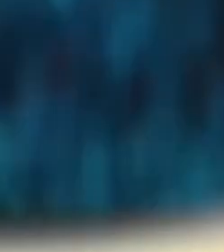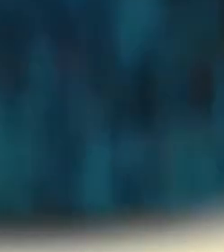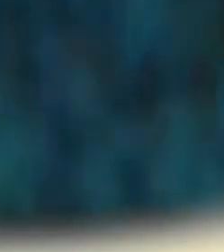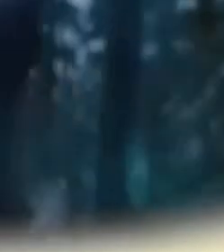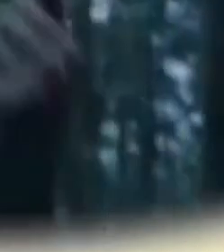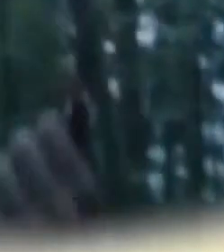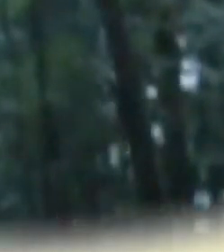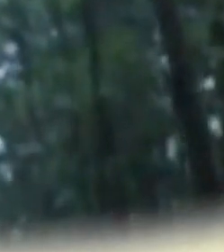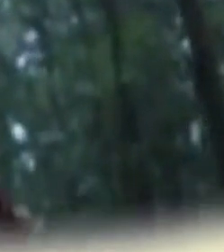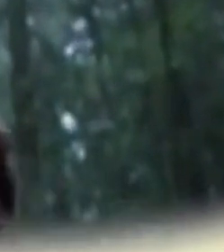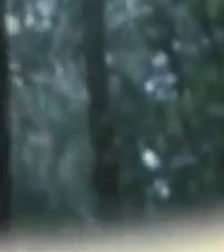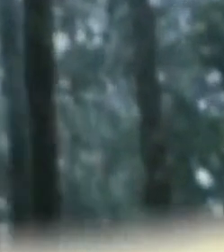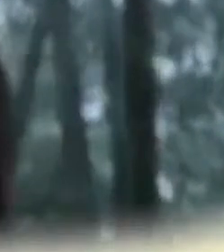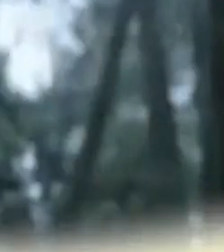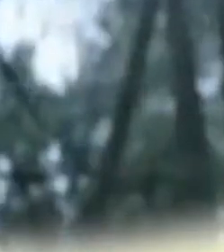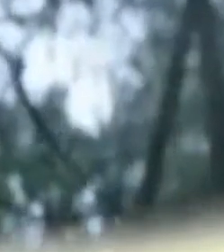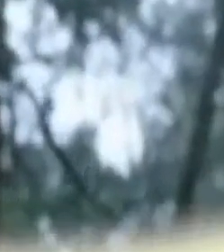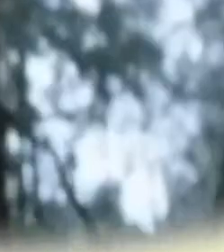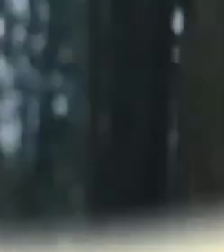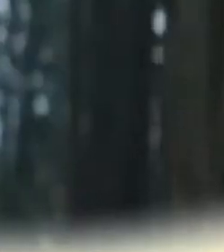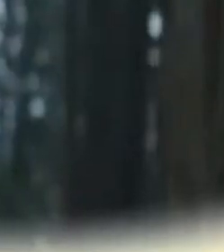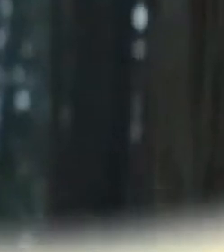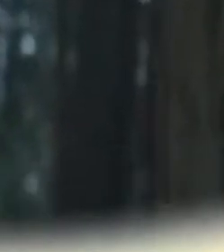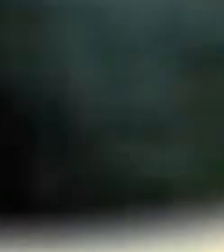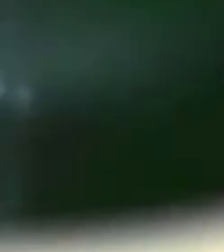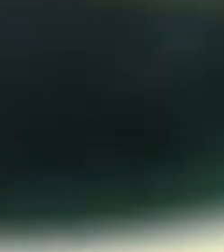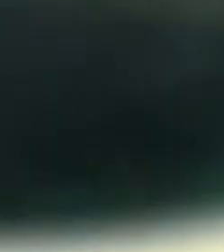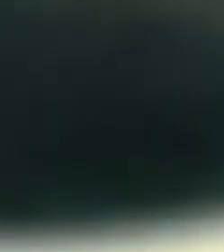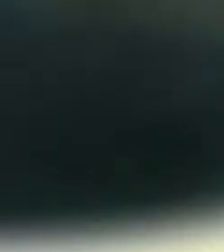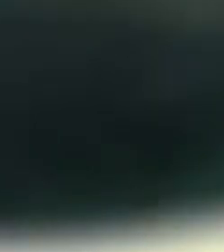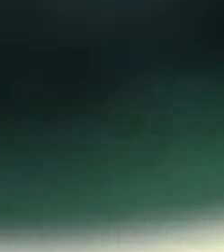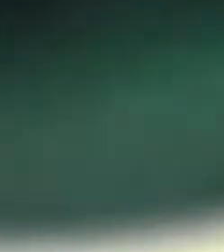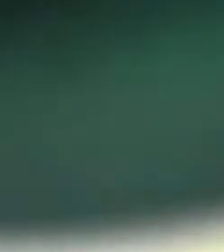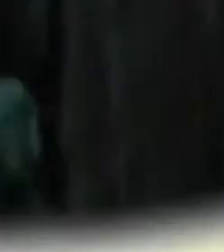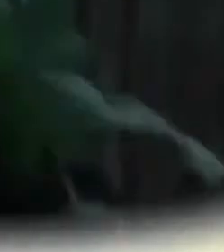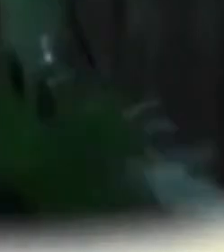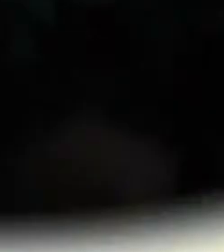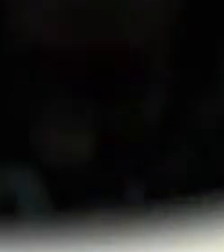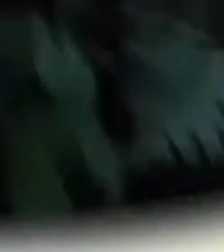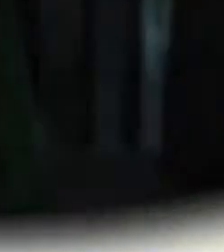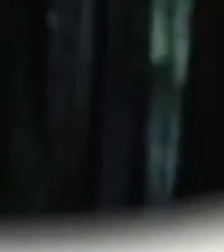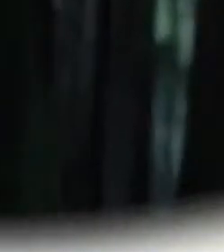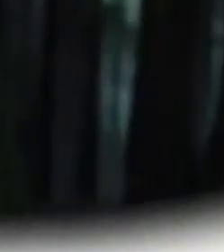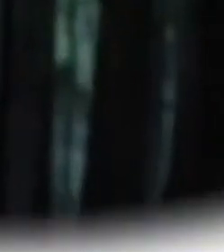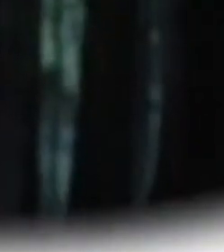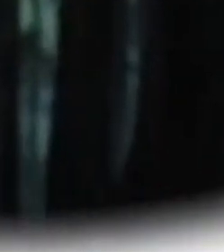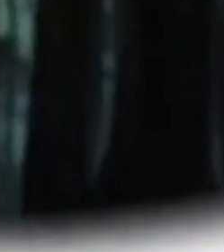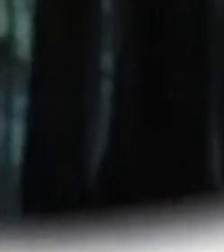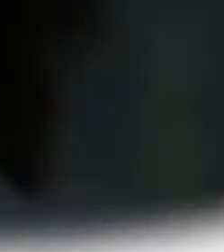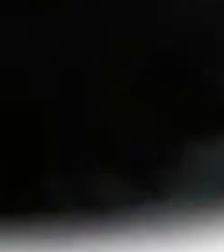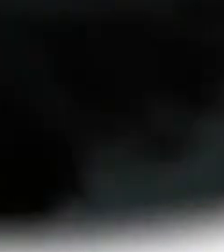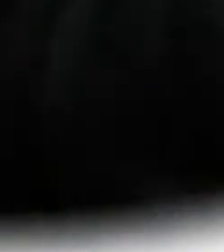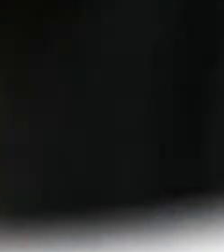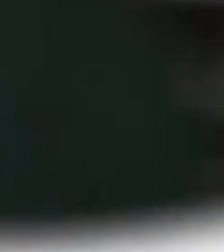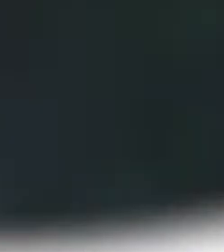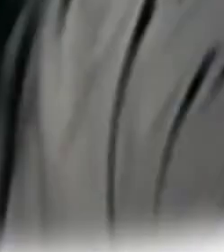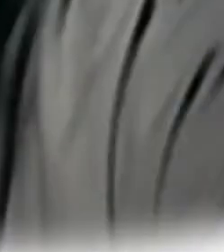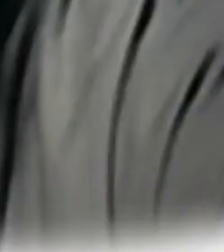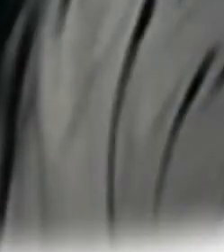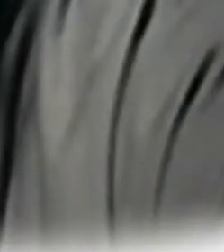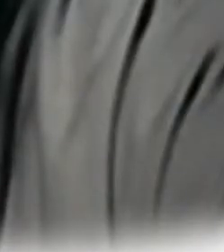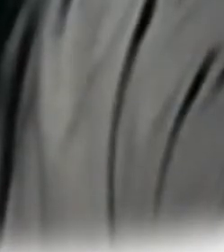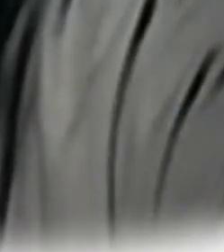La. Ni o muthenya wa kiumia nginya muthenya wa aramithi ciehanda thaa 4 cia